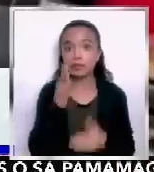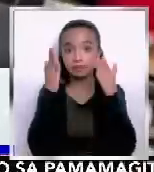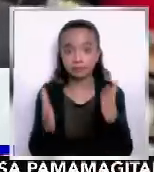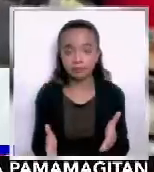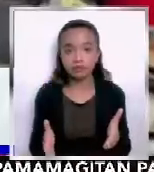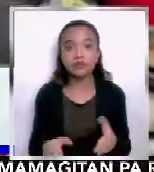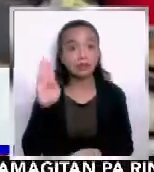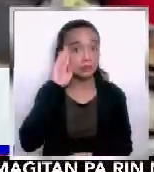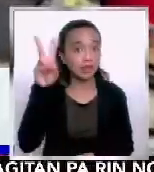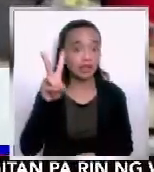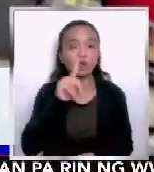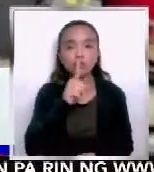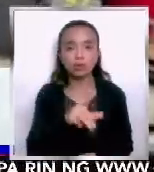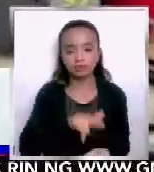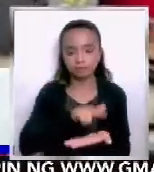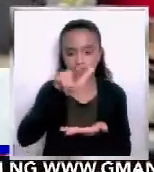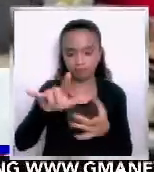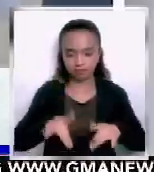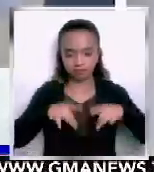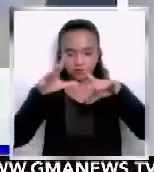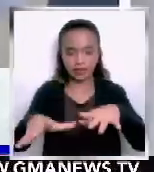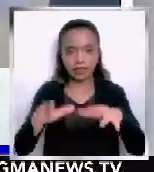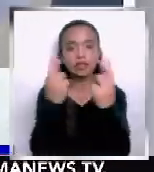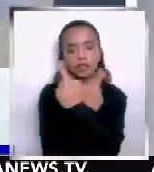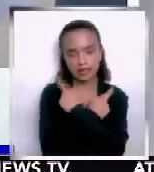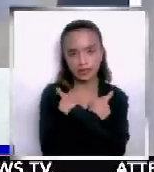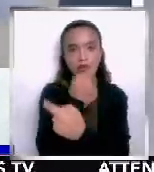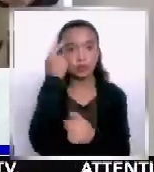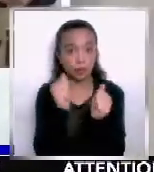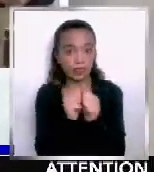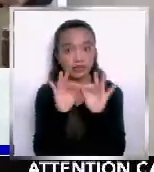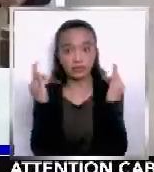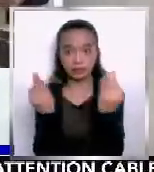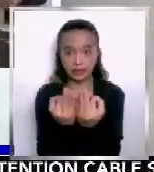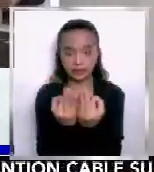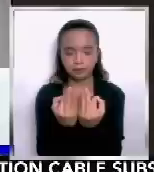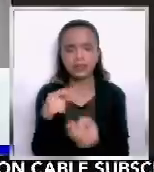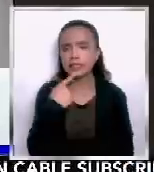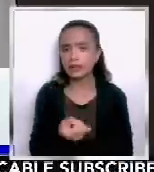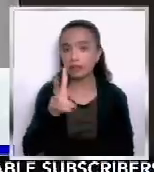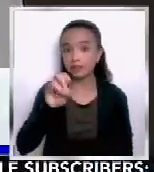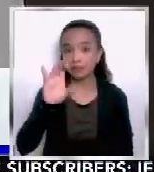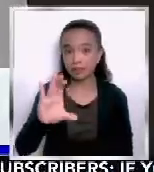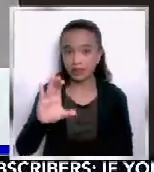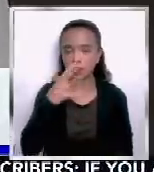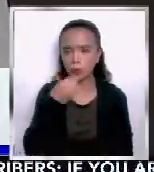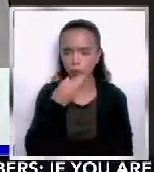si Marcos para magpahinga kasamang kanyang pamilya. Binuweltahan naman ni Rodriguez ang mga nagrally.